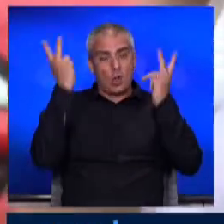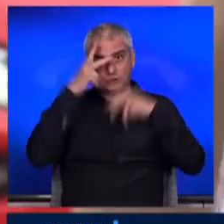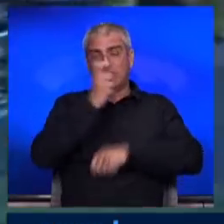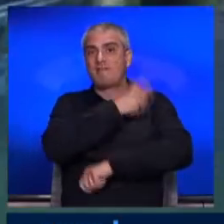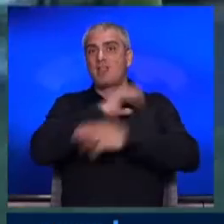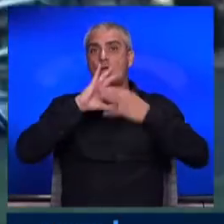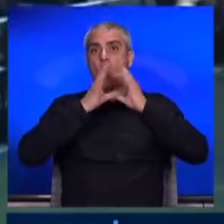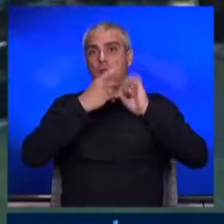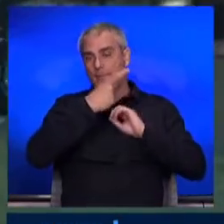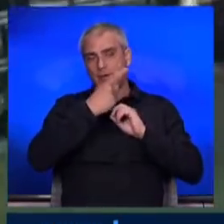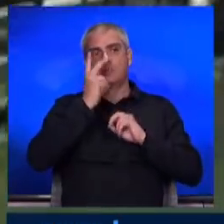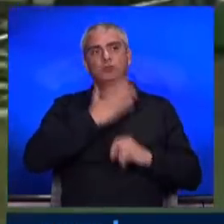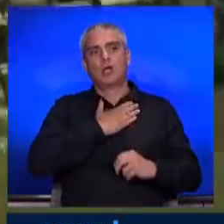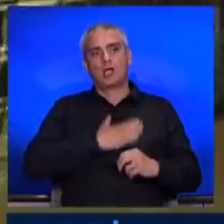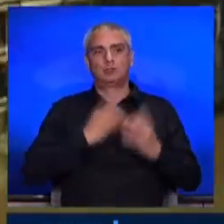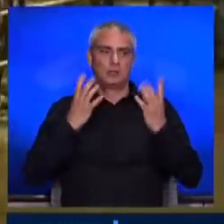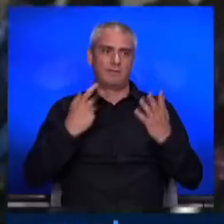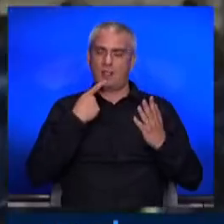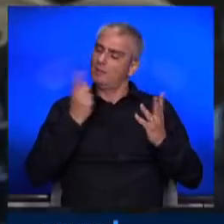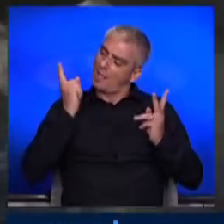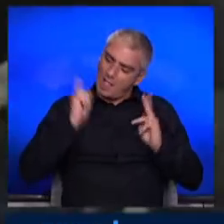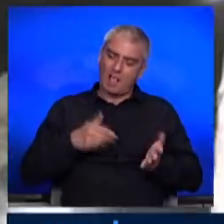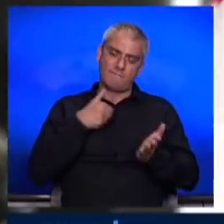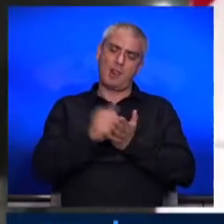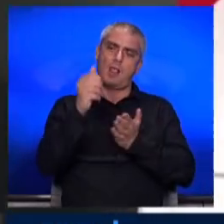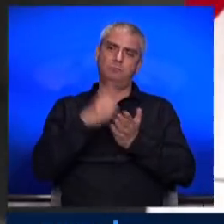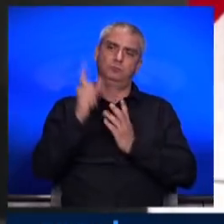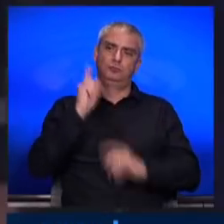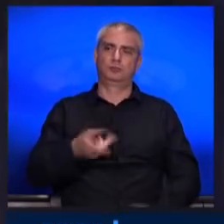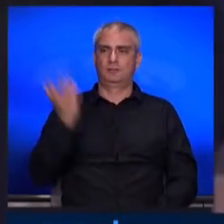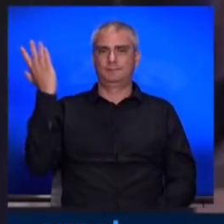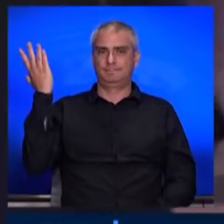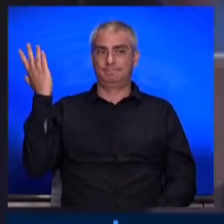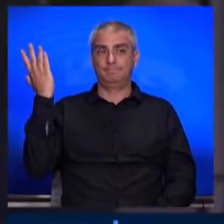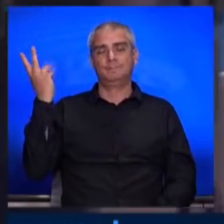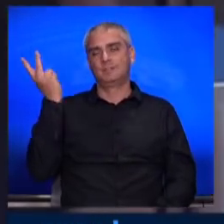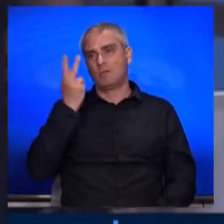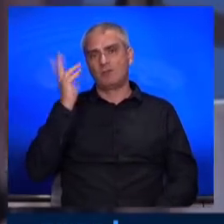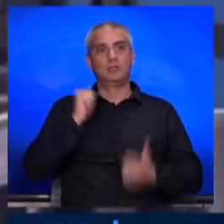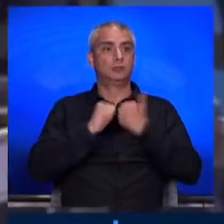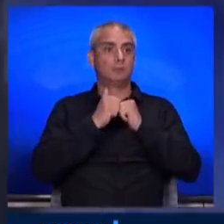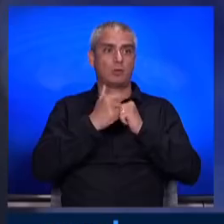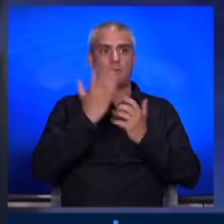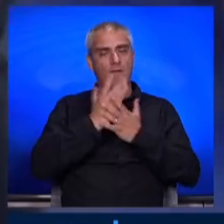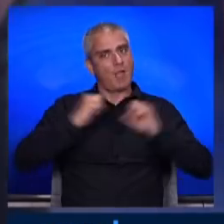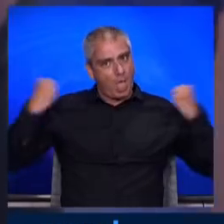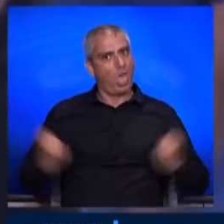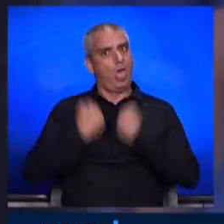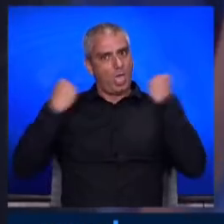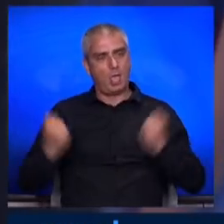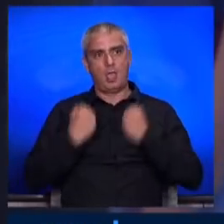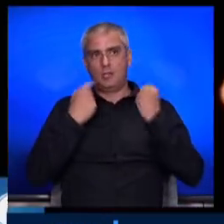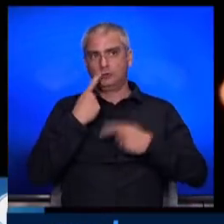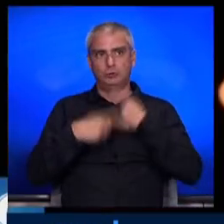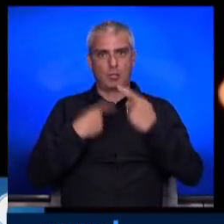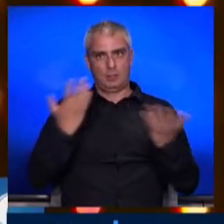האולימפי, ישנו הרצון הטבעי לבוא ולומר, ההצגה חייבת להימשך. כמובן, ישנם הספורטאים שהקדישו שנים לאימונים